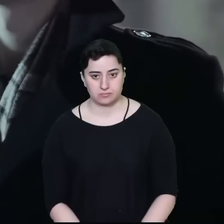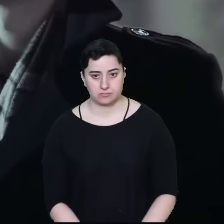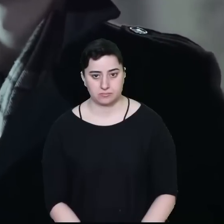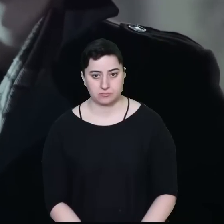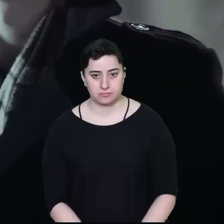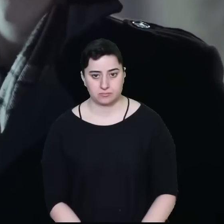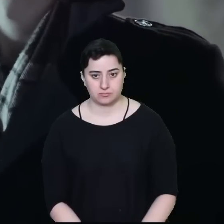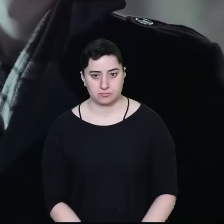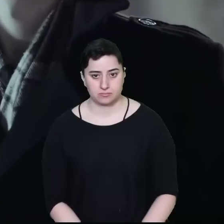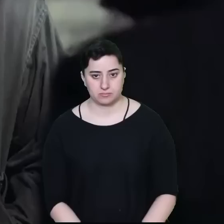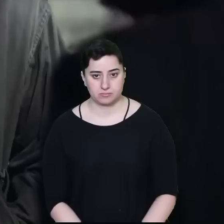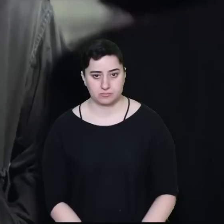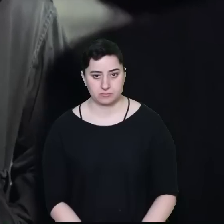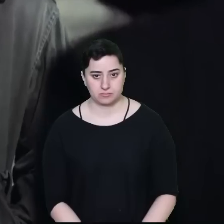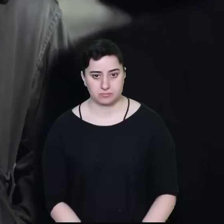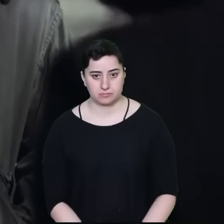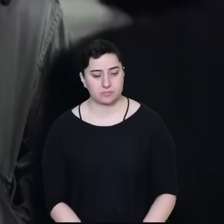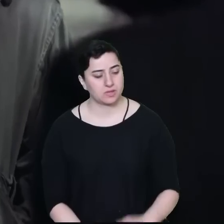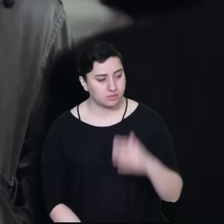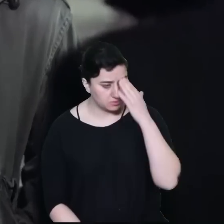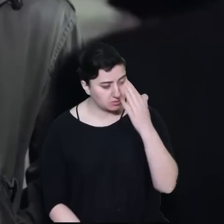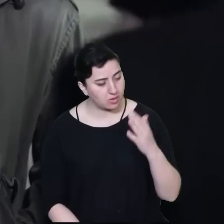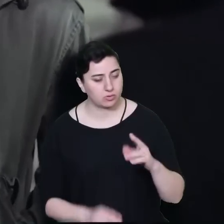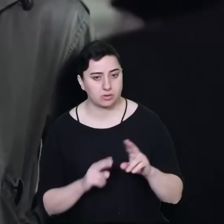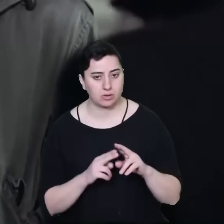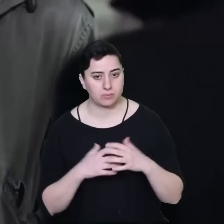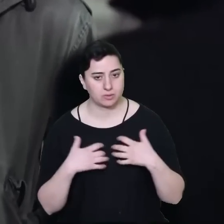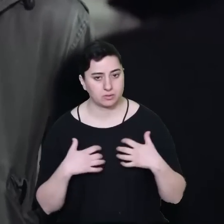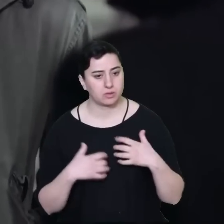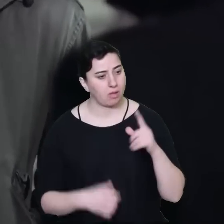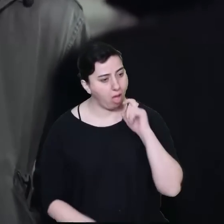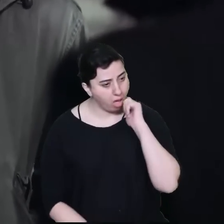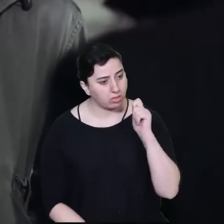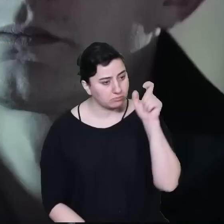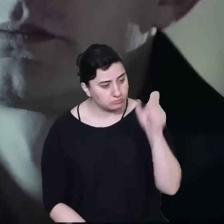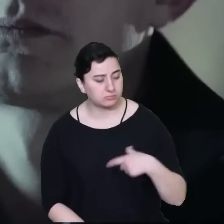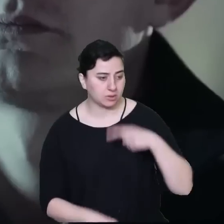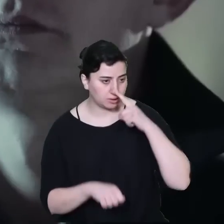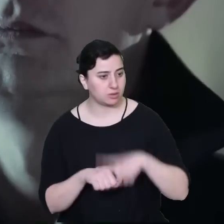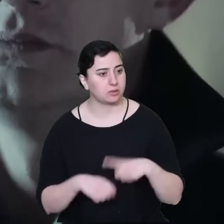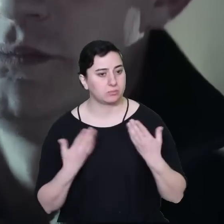Zafer olumlu bakıyor. Sağ ol kahraman. Adammışsın, inandım.